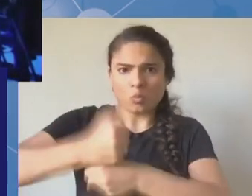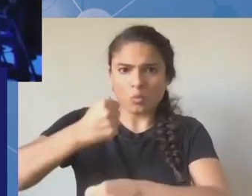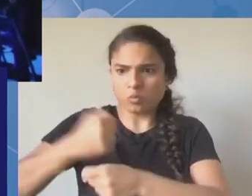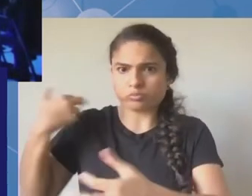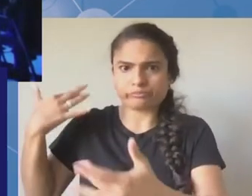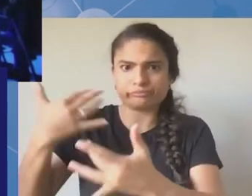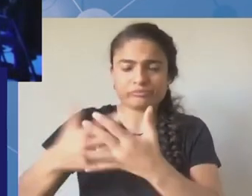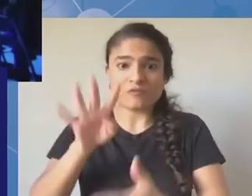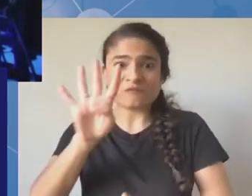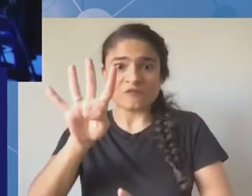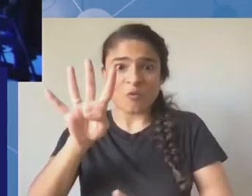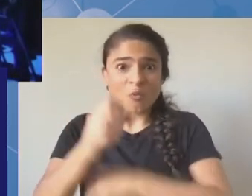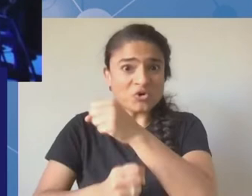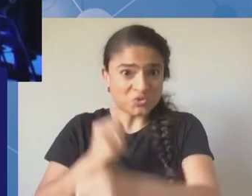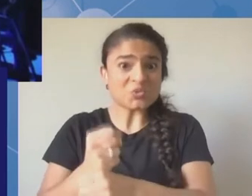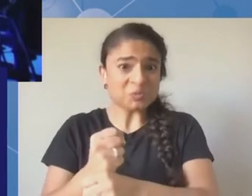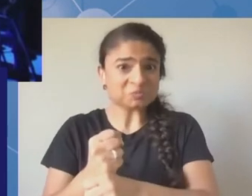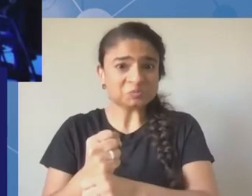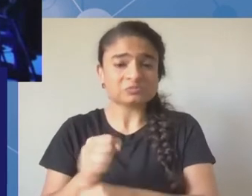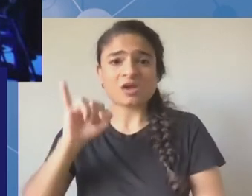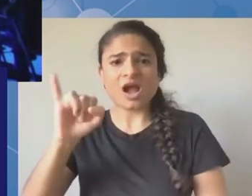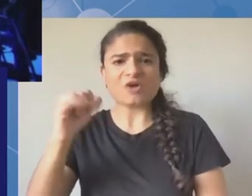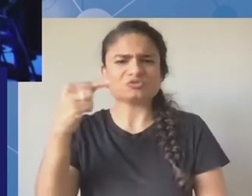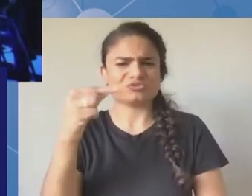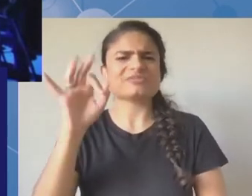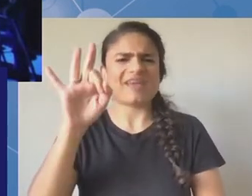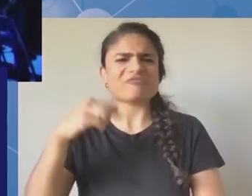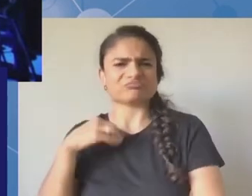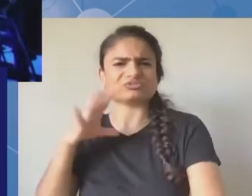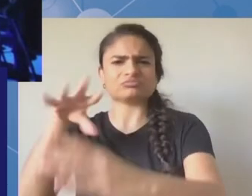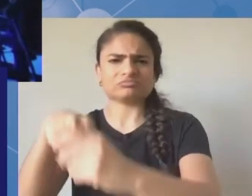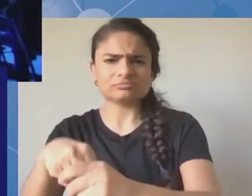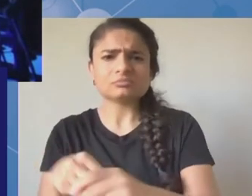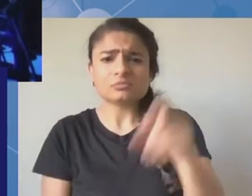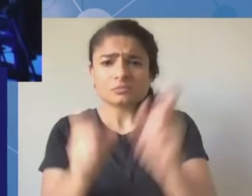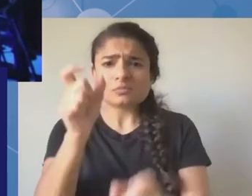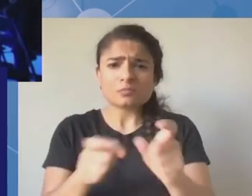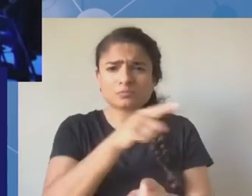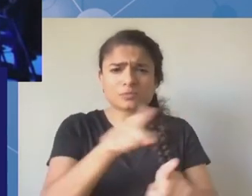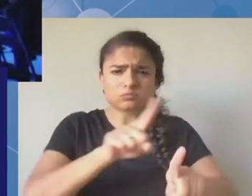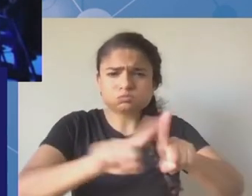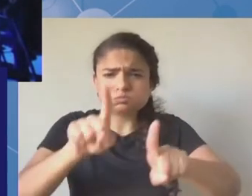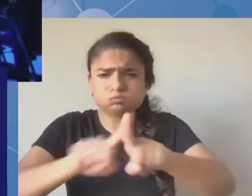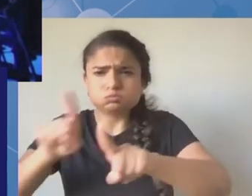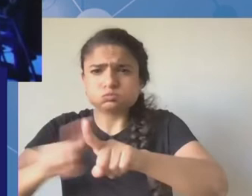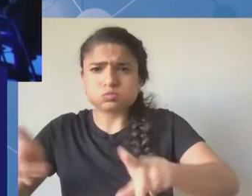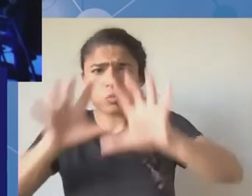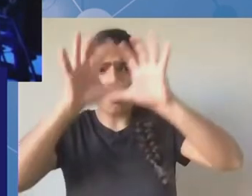المنطقة. أود أن أشكر أيضا على كل الجهود التي بذلت من